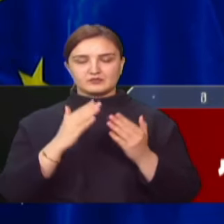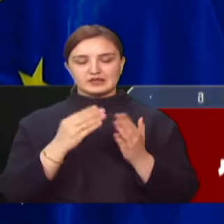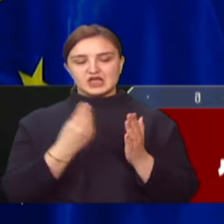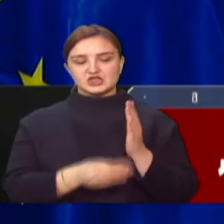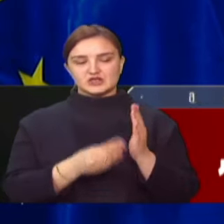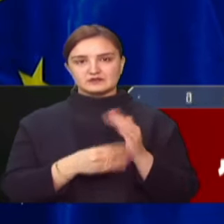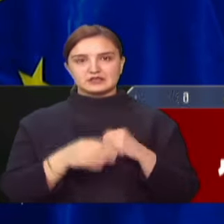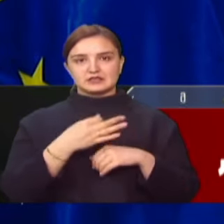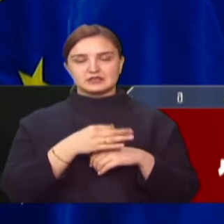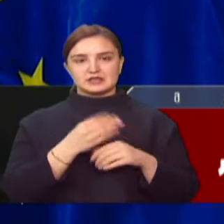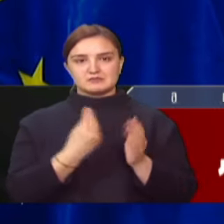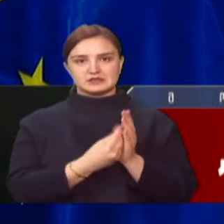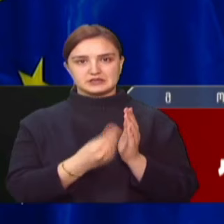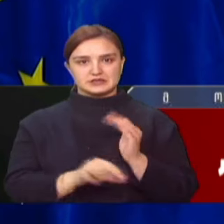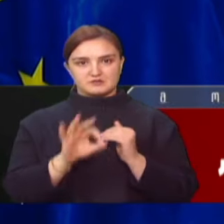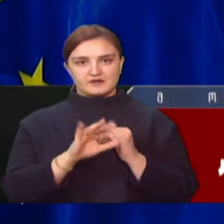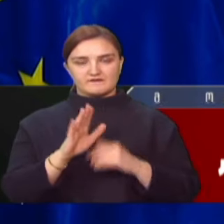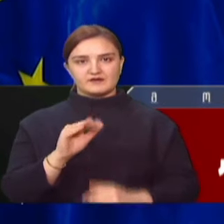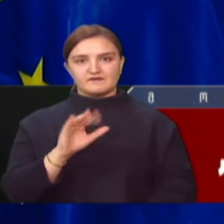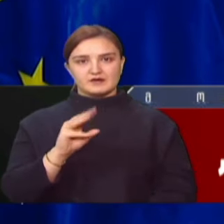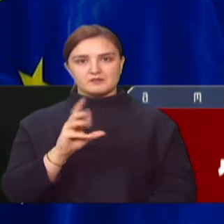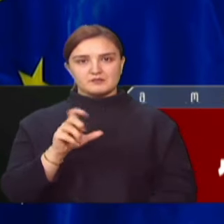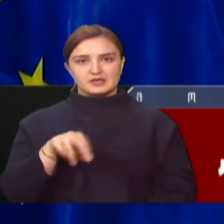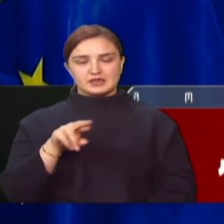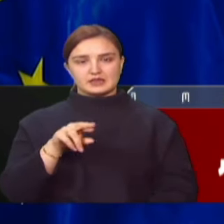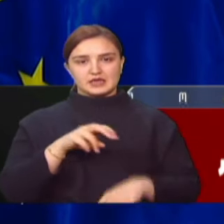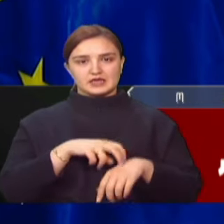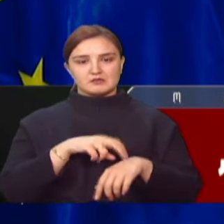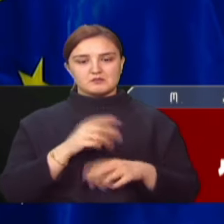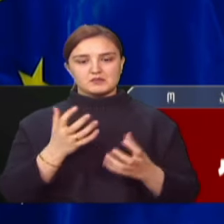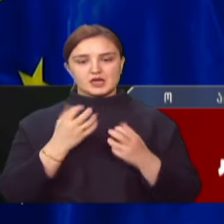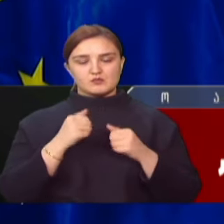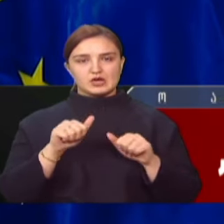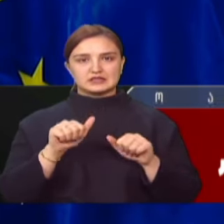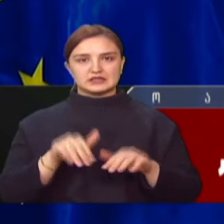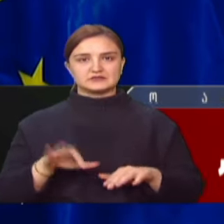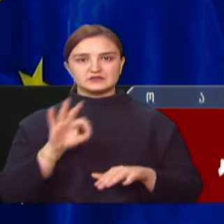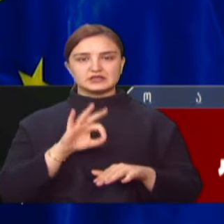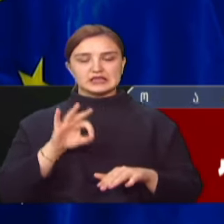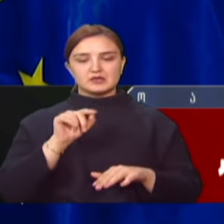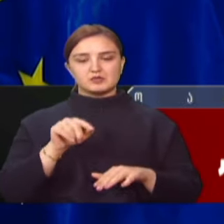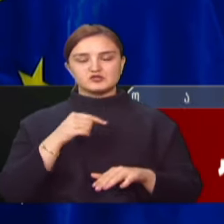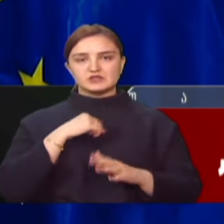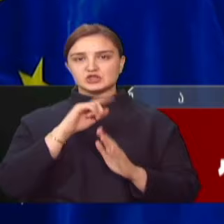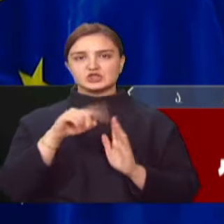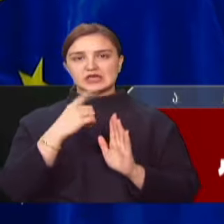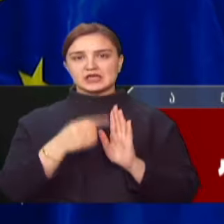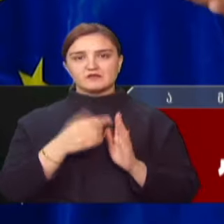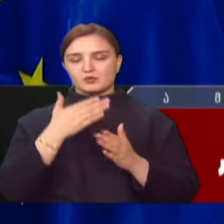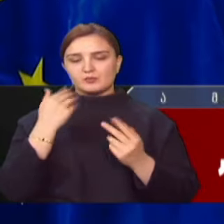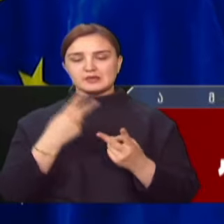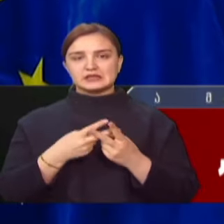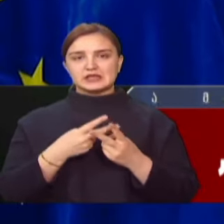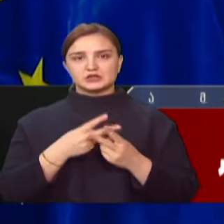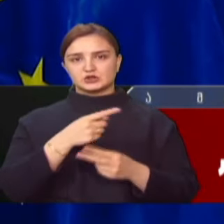დაჩაგვრასთან, დამცირებასთან. ვივამედის ექიმები კი არ ღებულობენო გადაწყვეტილებასო და ექიმებთან კი არ გვაქვს ჩვენ ეს შეკითხვაო.